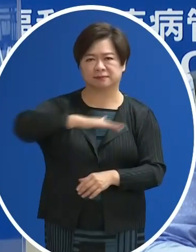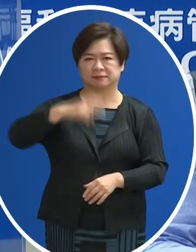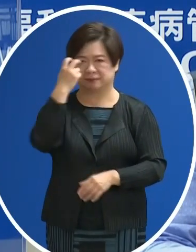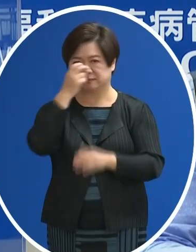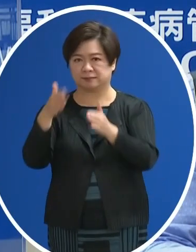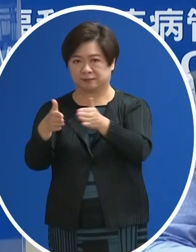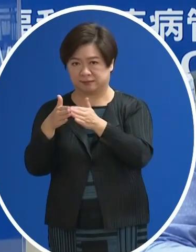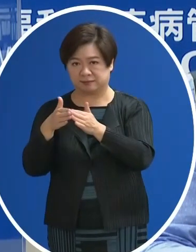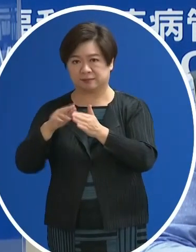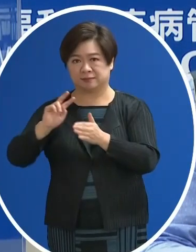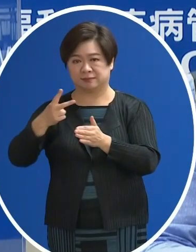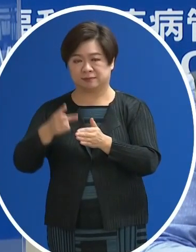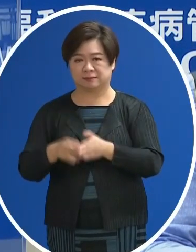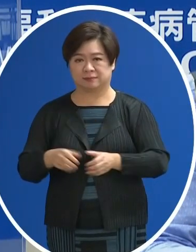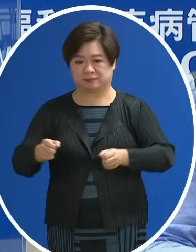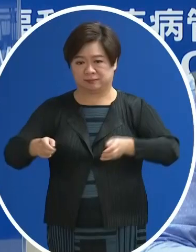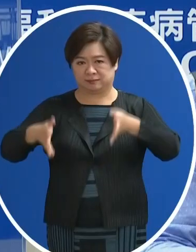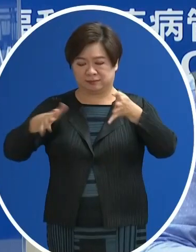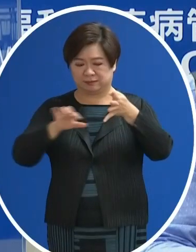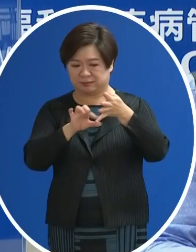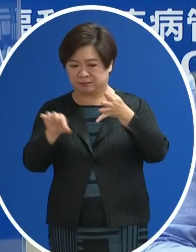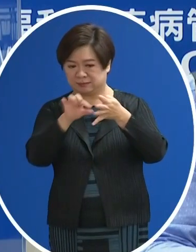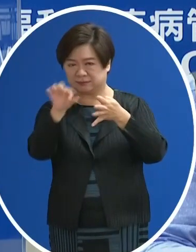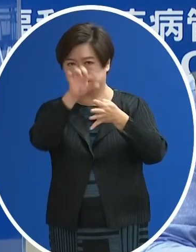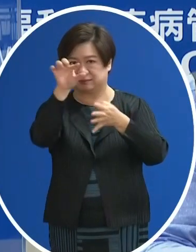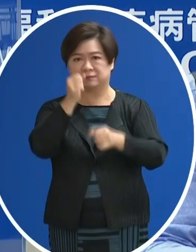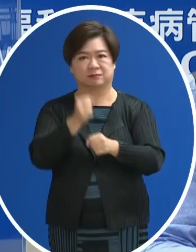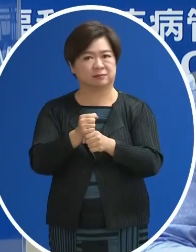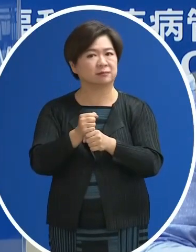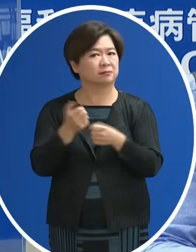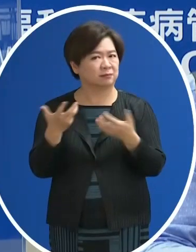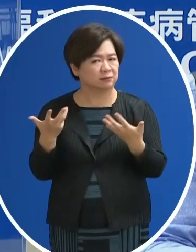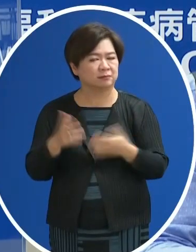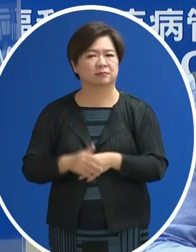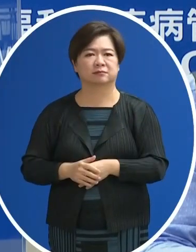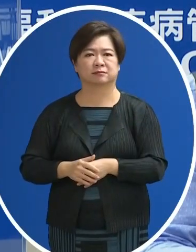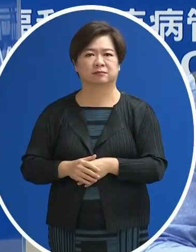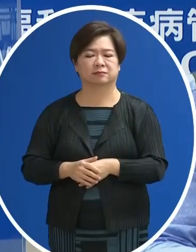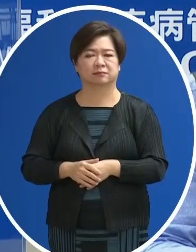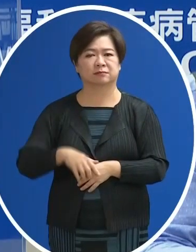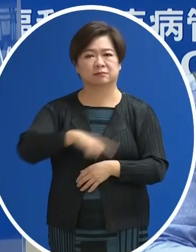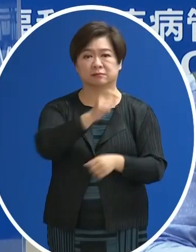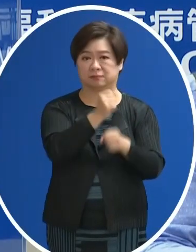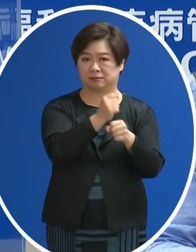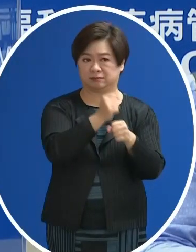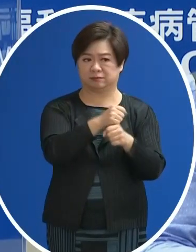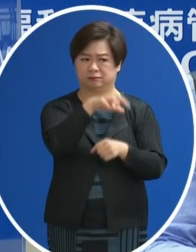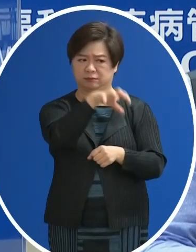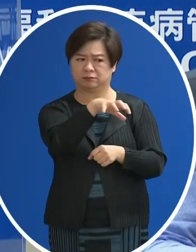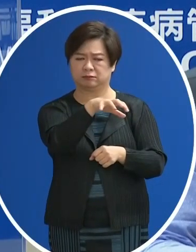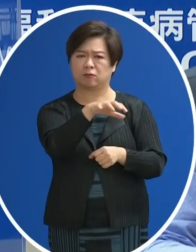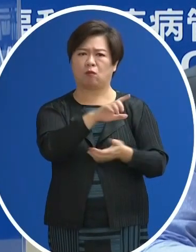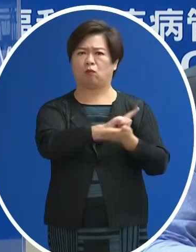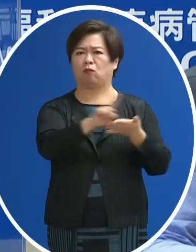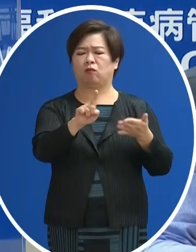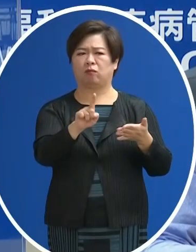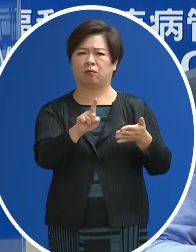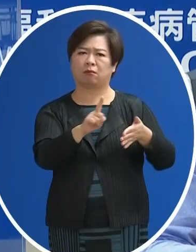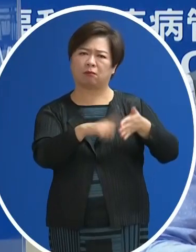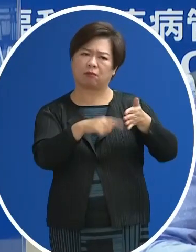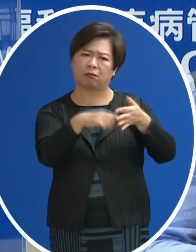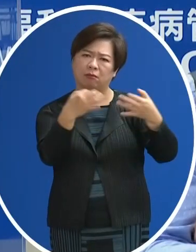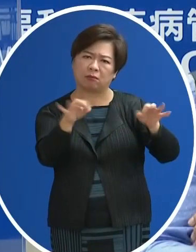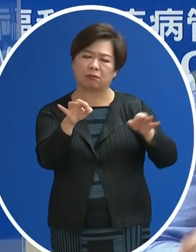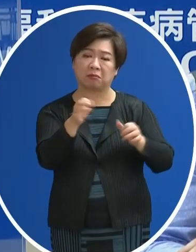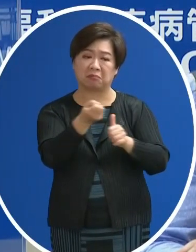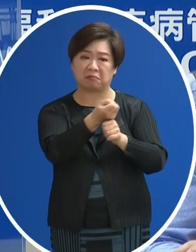或分楼层的来做。那有时候在相对的上班的情况相对的单纯，然后对于感染源有